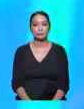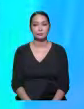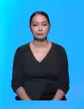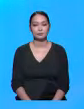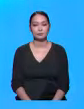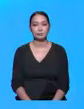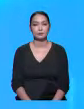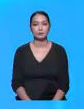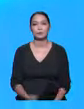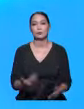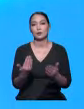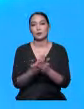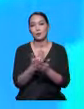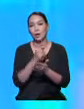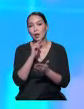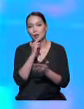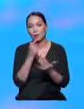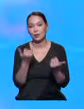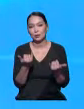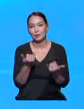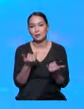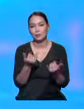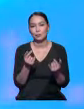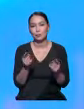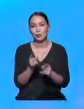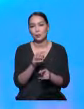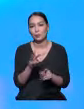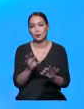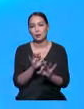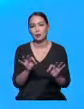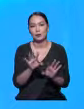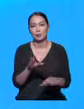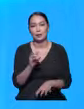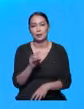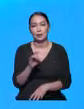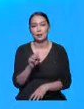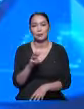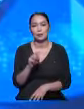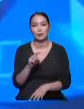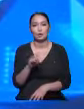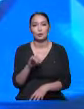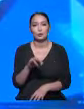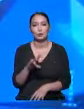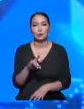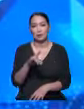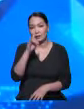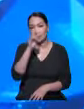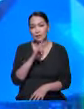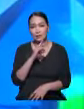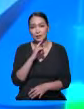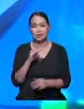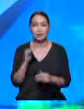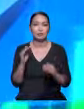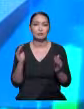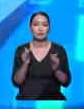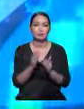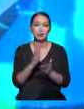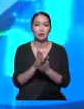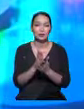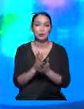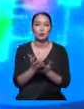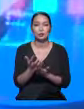С новостями экономики в ближайшие несколько минут вас познакомлю я, Ергали Рамазанула. В Казахстане снижается